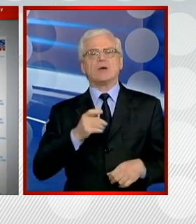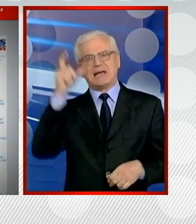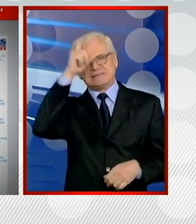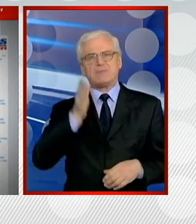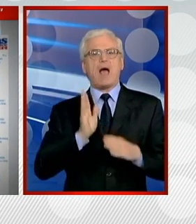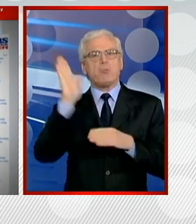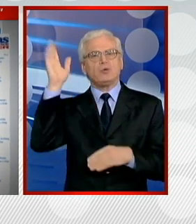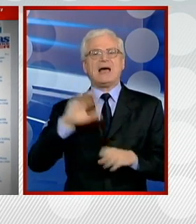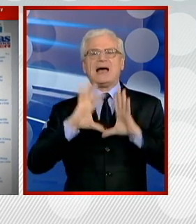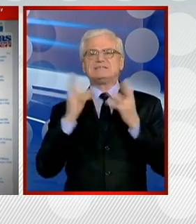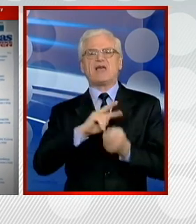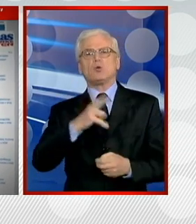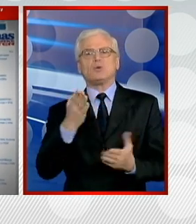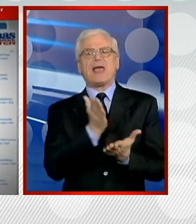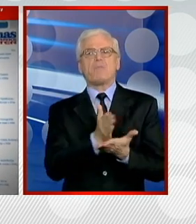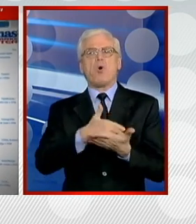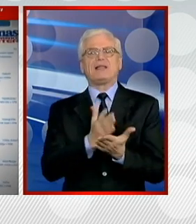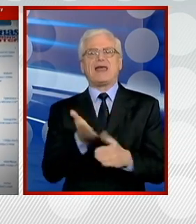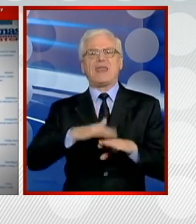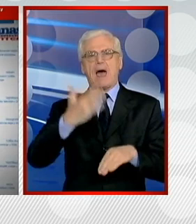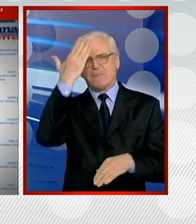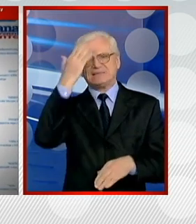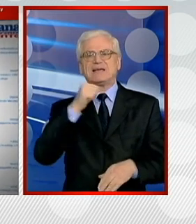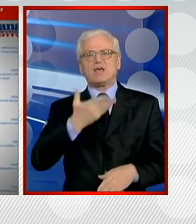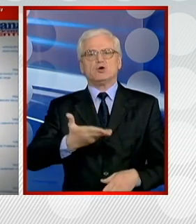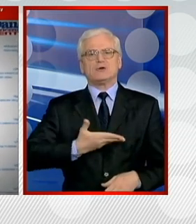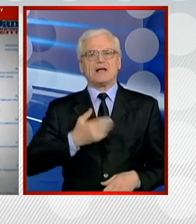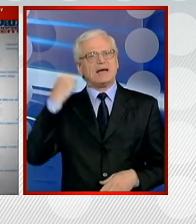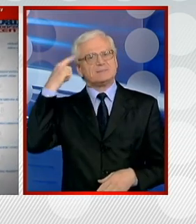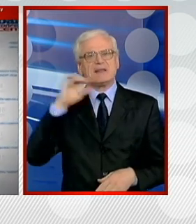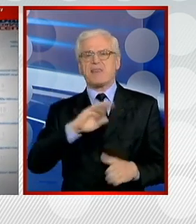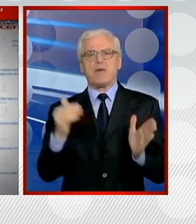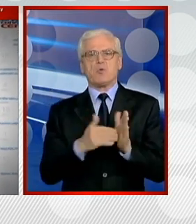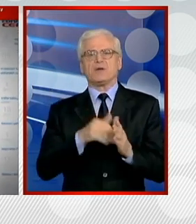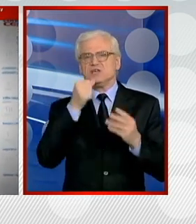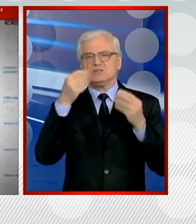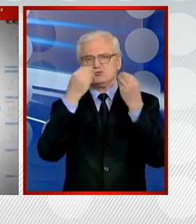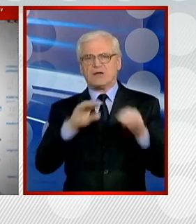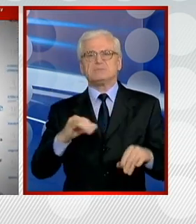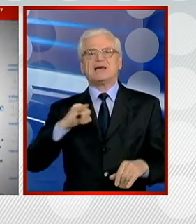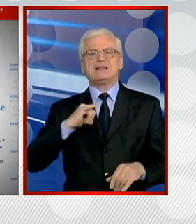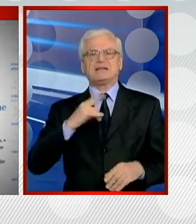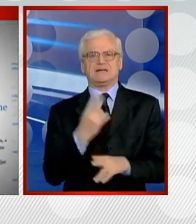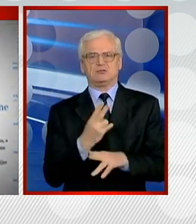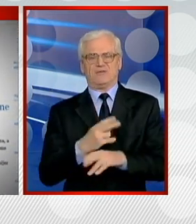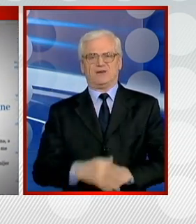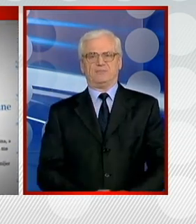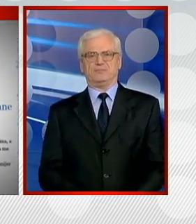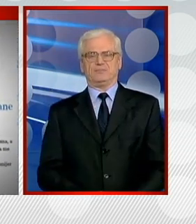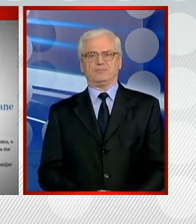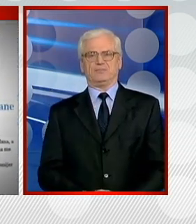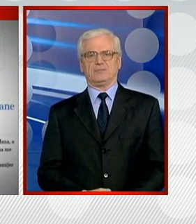budućnosti, a sve dalje deobe na partizane i četnike smatra nepotrebnim i štetnim za interese države.